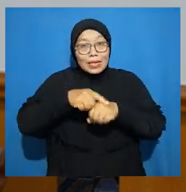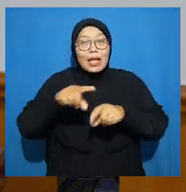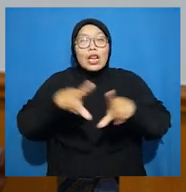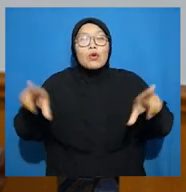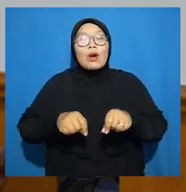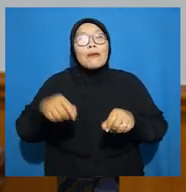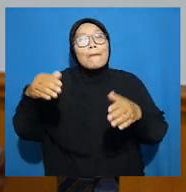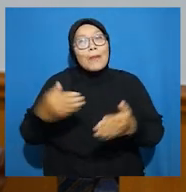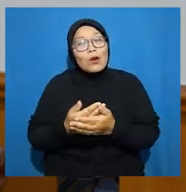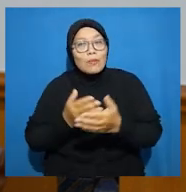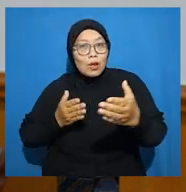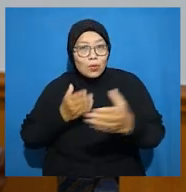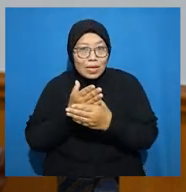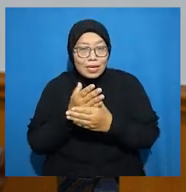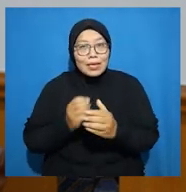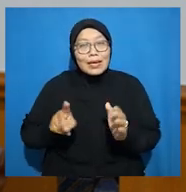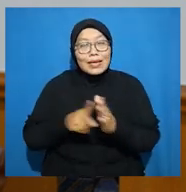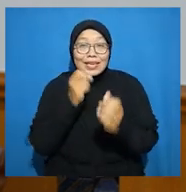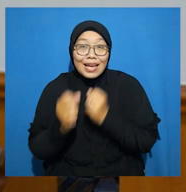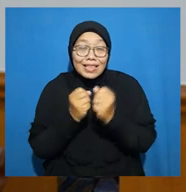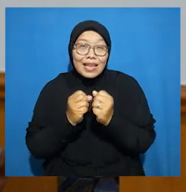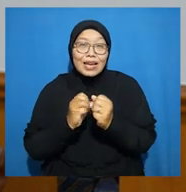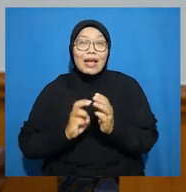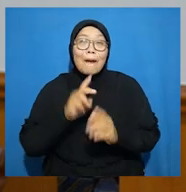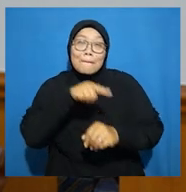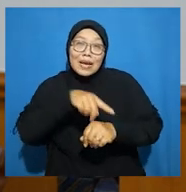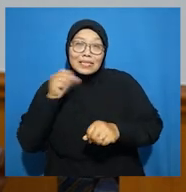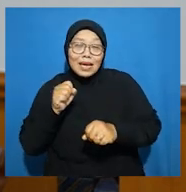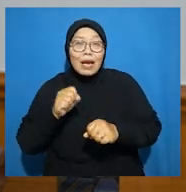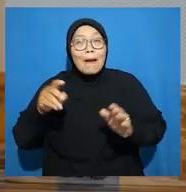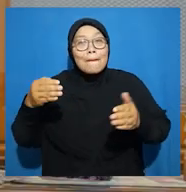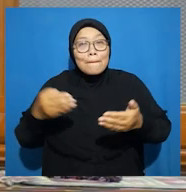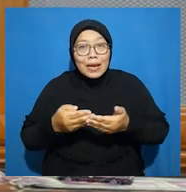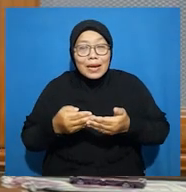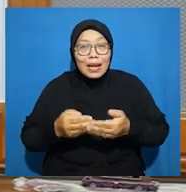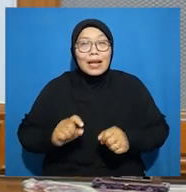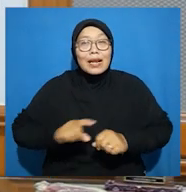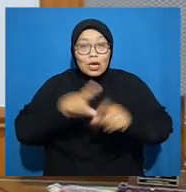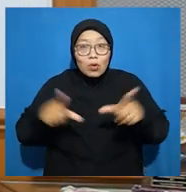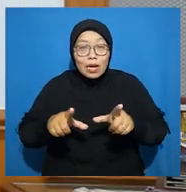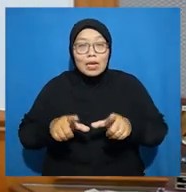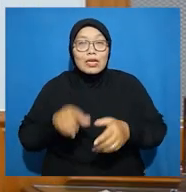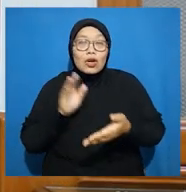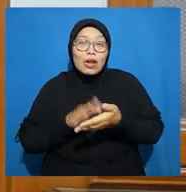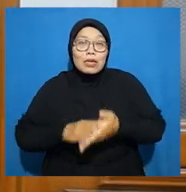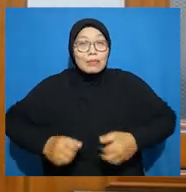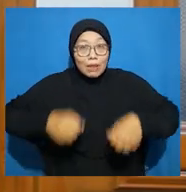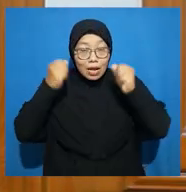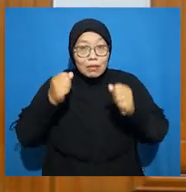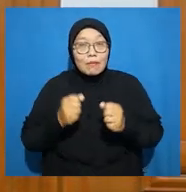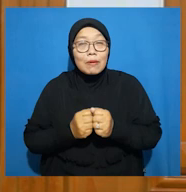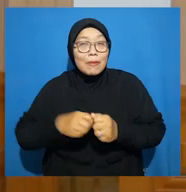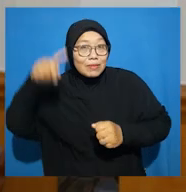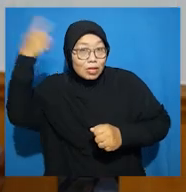baru melalui kegiatan masa pengenalan lingkungan sekolah. Semangat berprestasi, berkontribusi